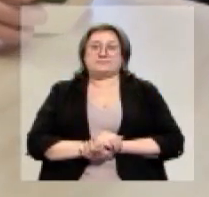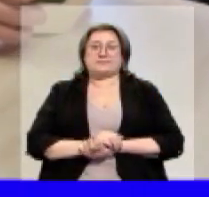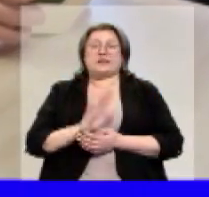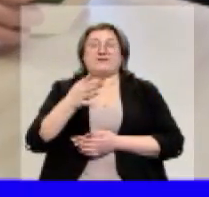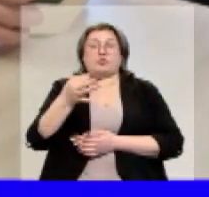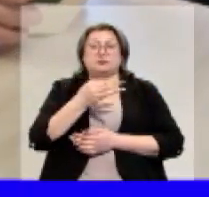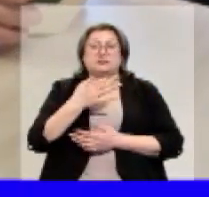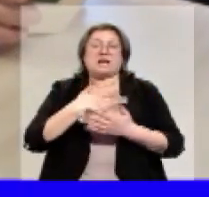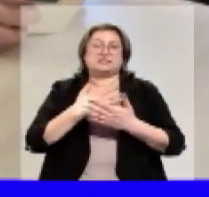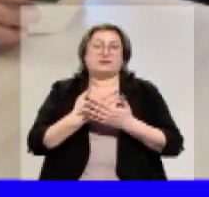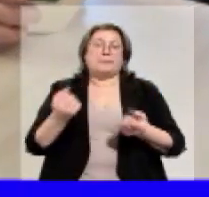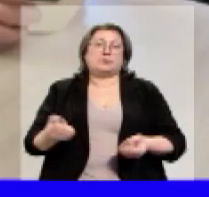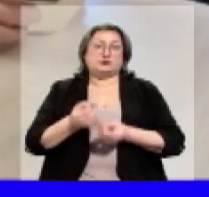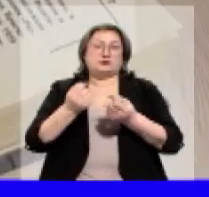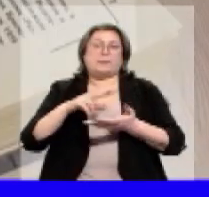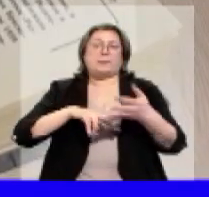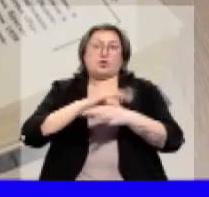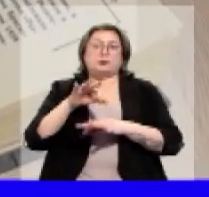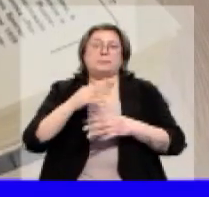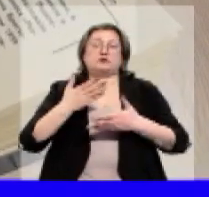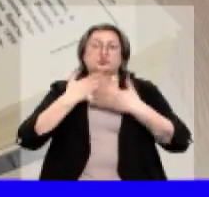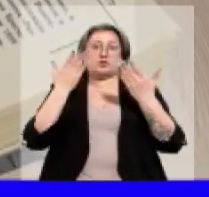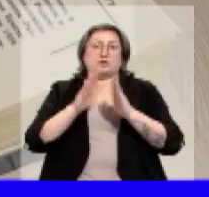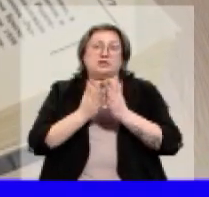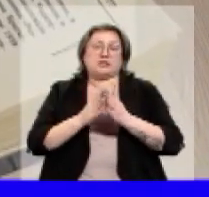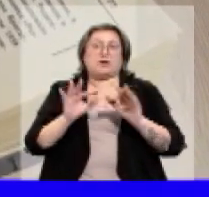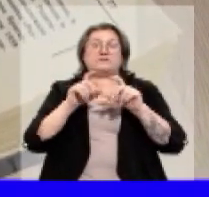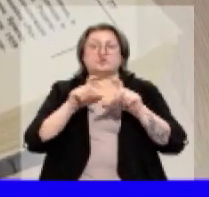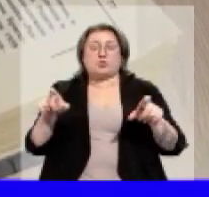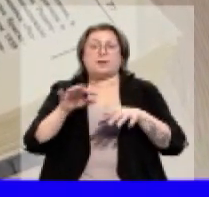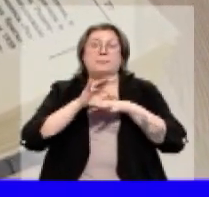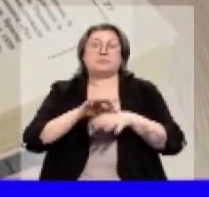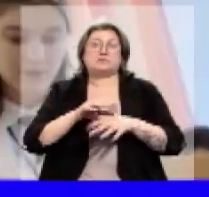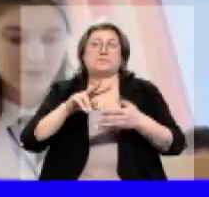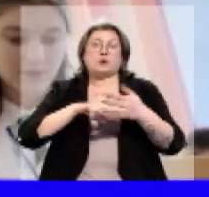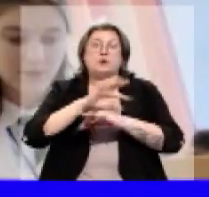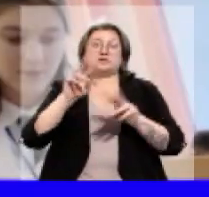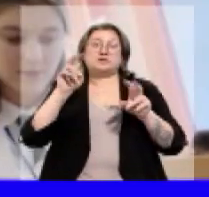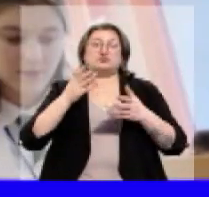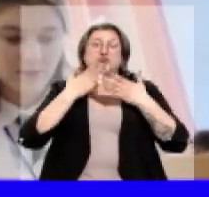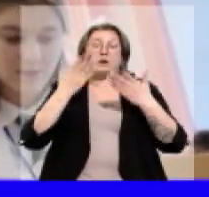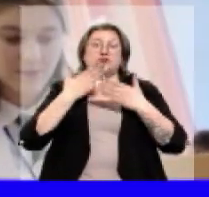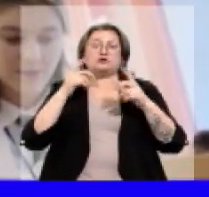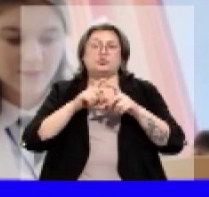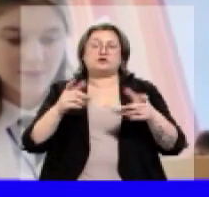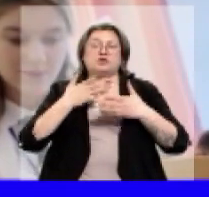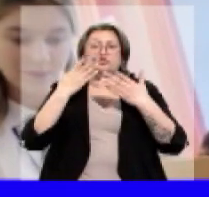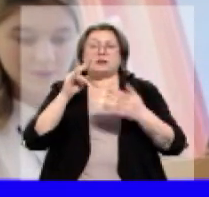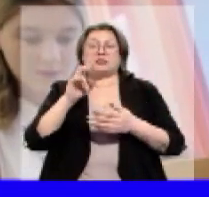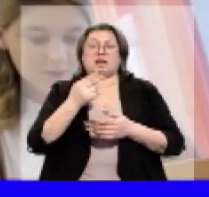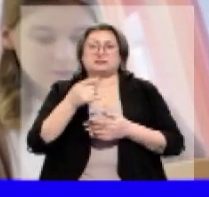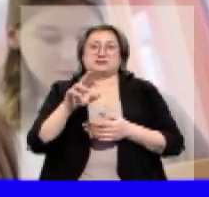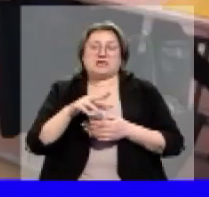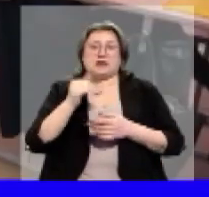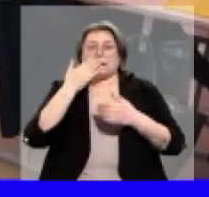В области активно поддерживают проекты по чтению книг, а в школах реализуется проект «Читающая школа, читающая